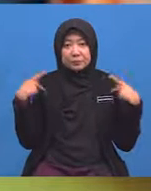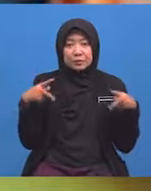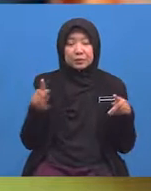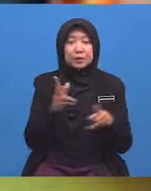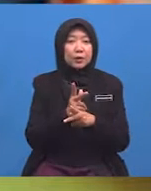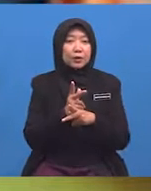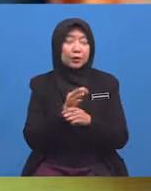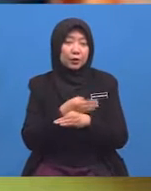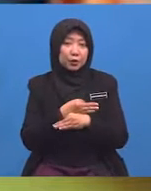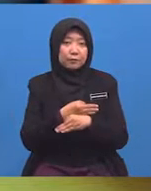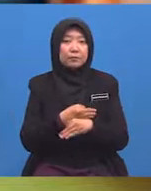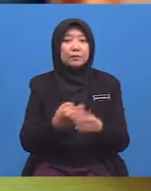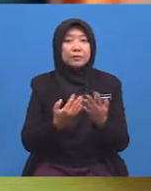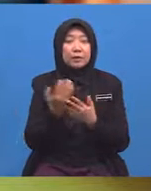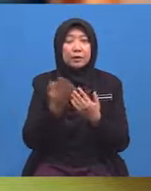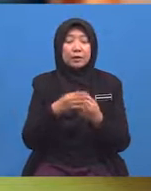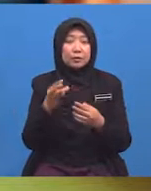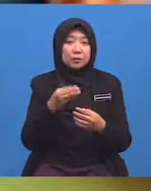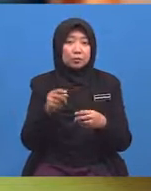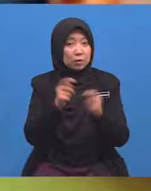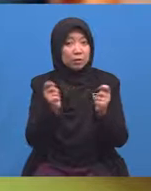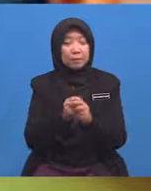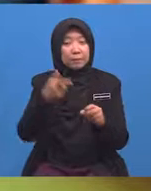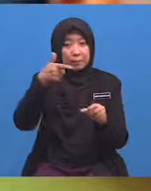kraftangan dan stesen minyak.